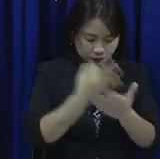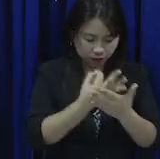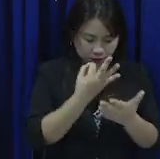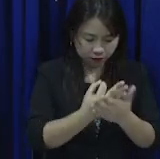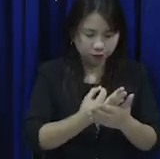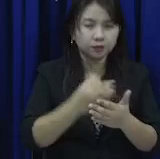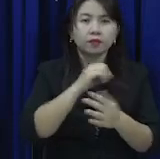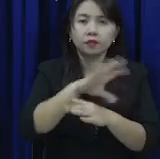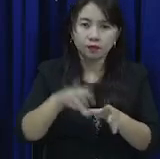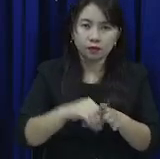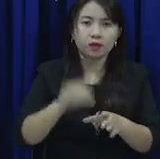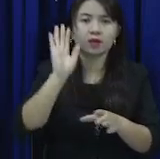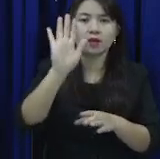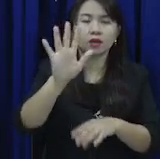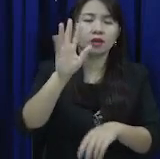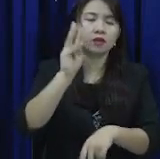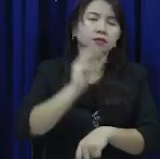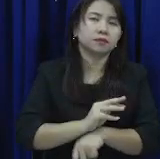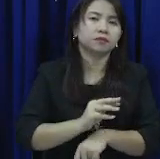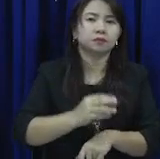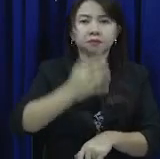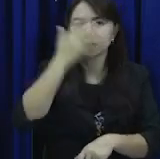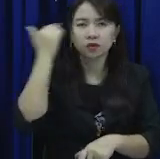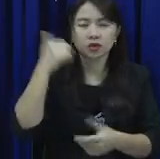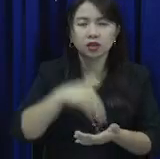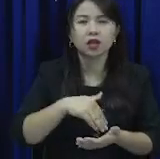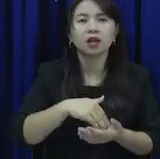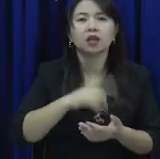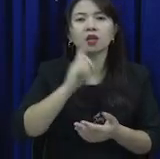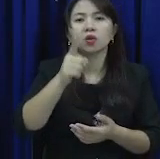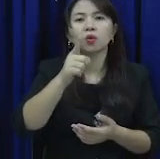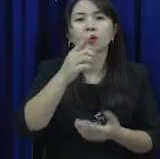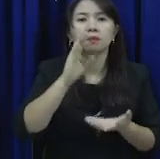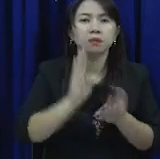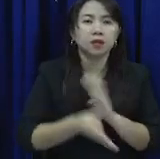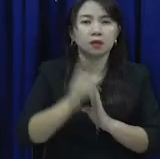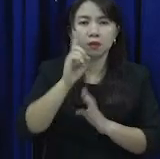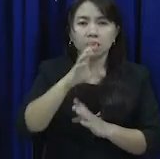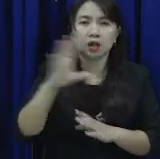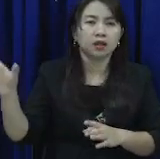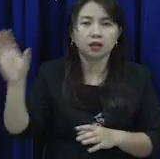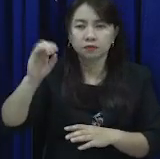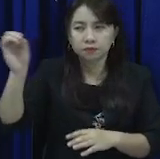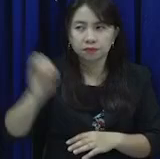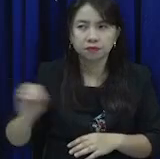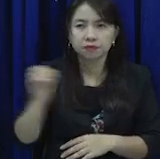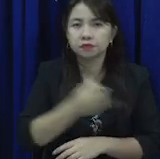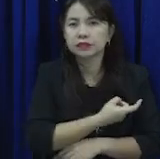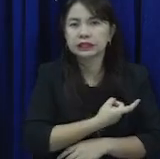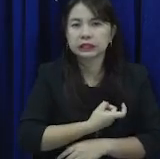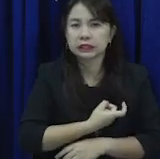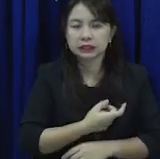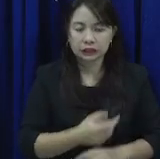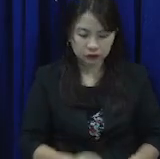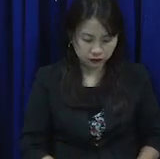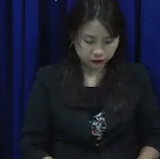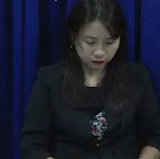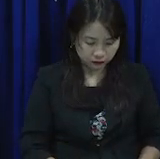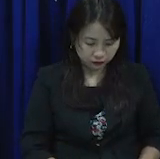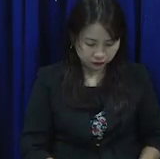pinakamadali Bakit because the rest you will be 100% guilty MM MM